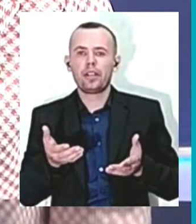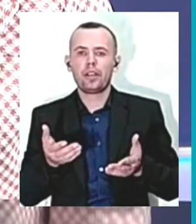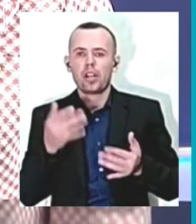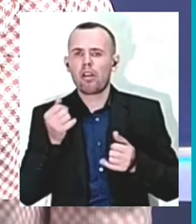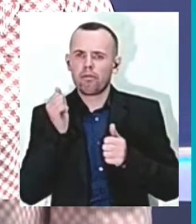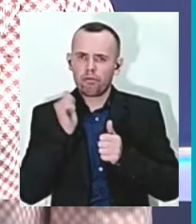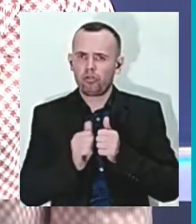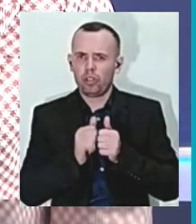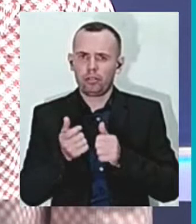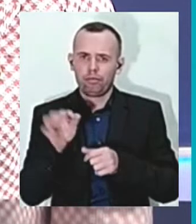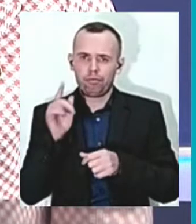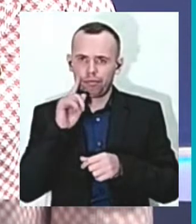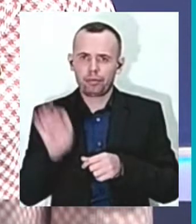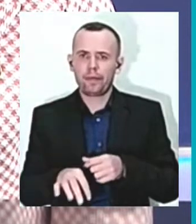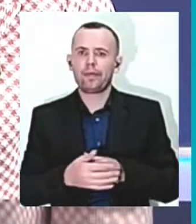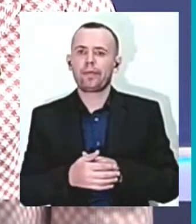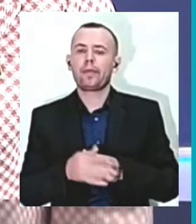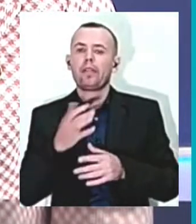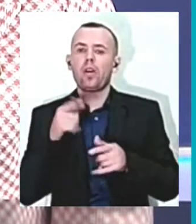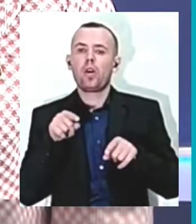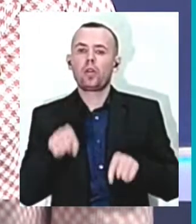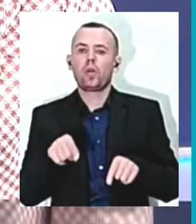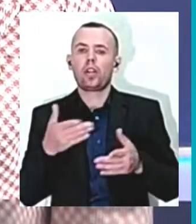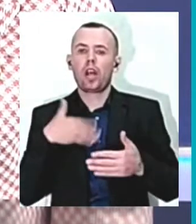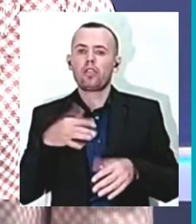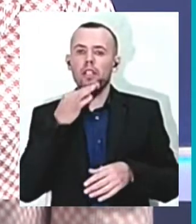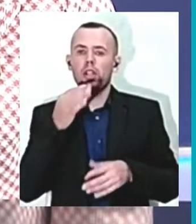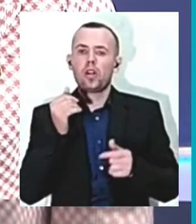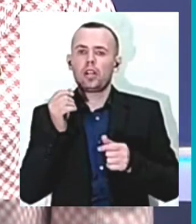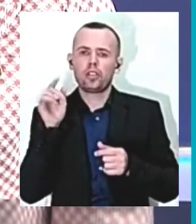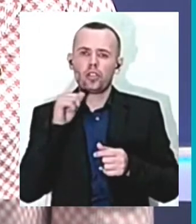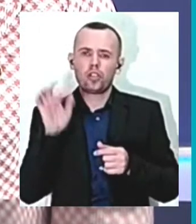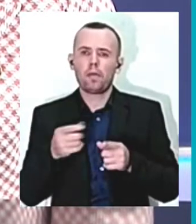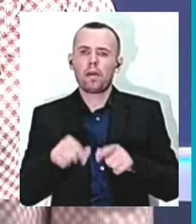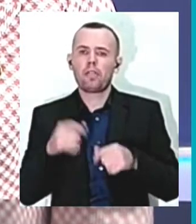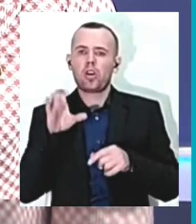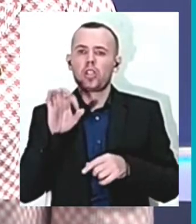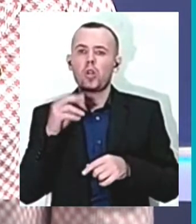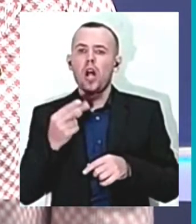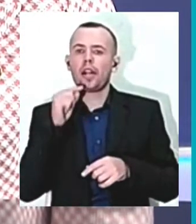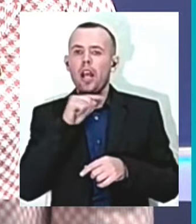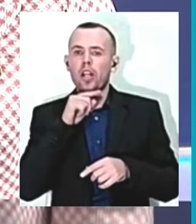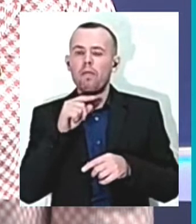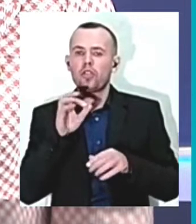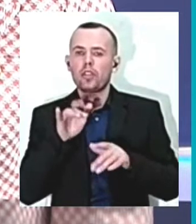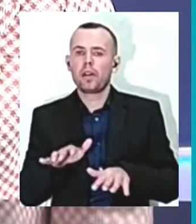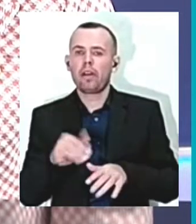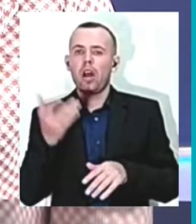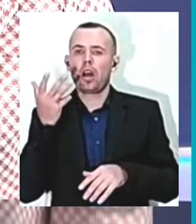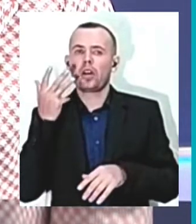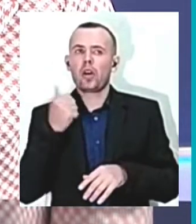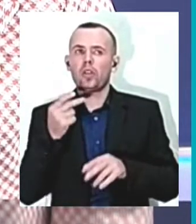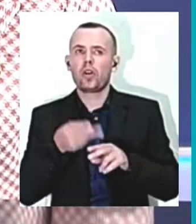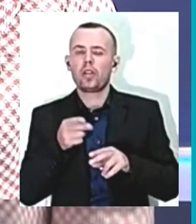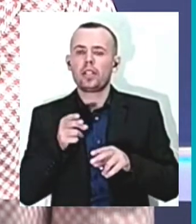ну, власне, тут, як я вже сказала, найчастіше йдеться про порушення соціально-економічних прав, коли це там і право